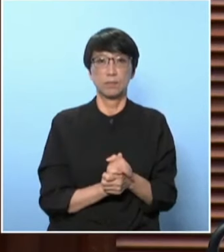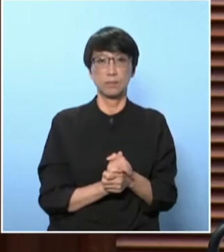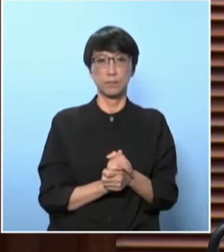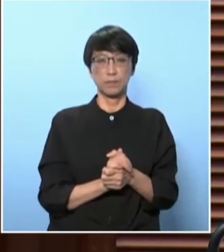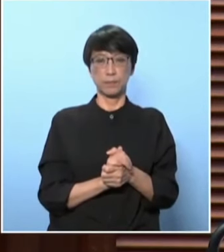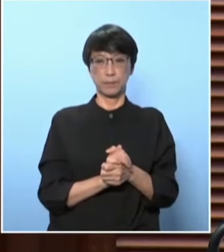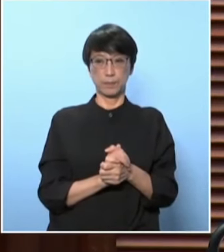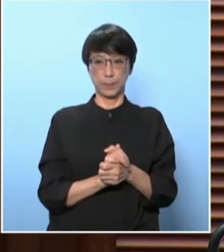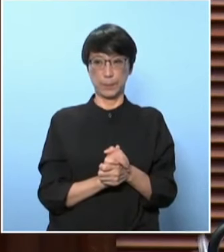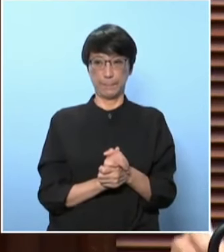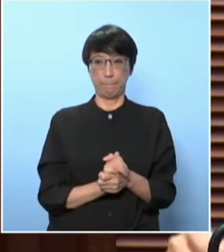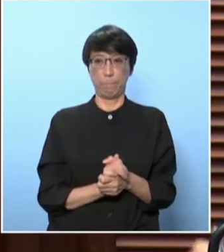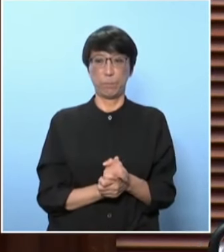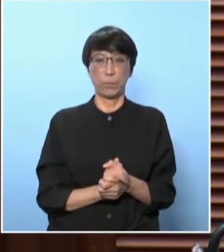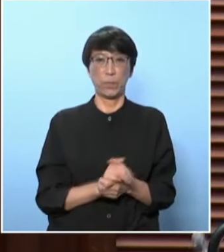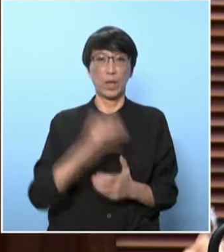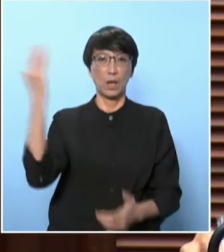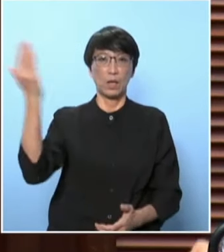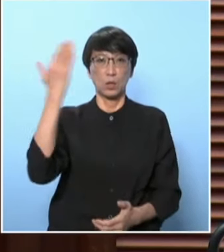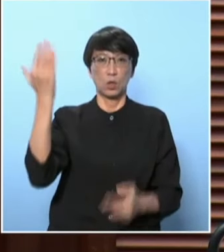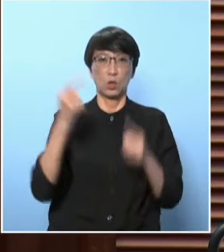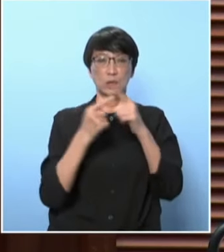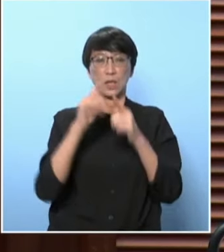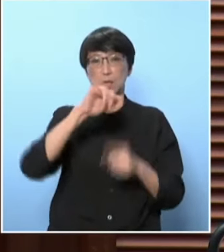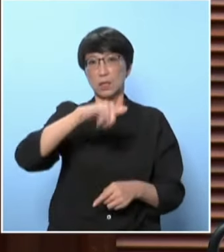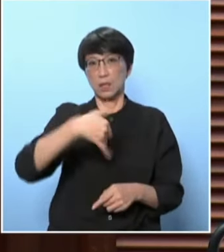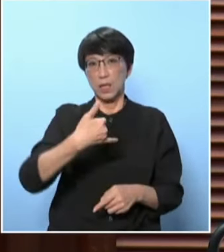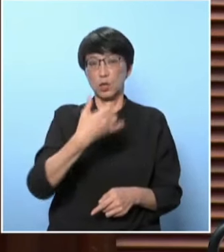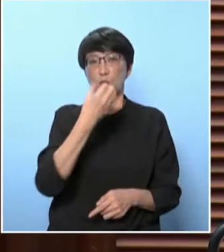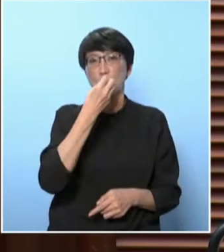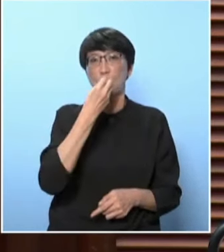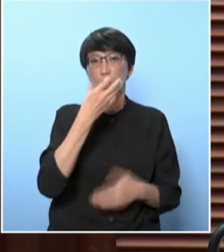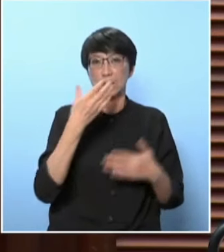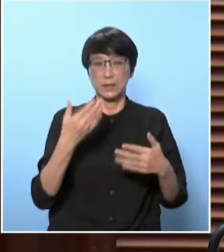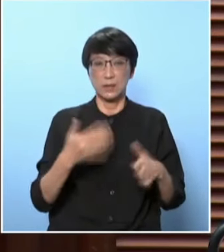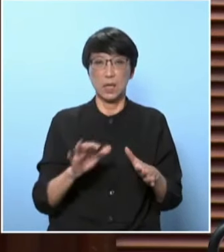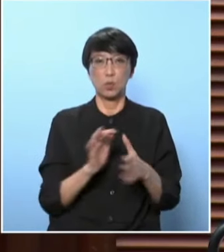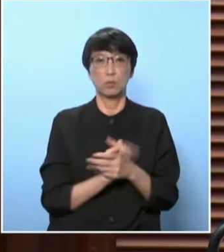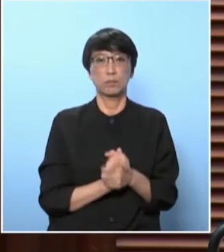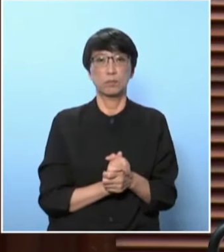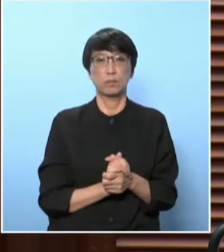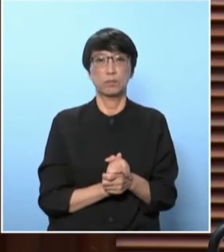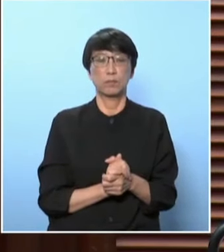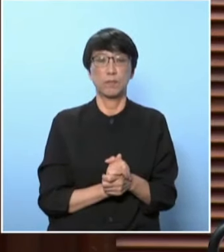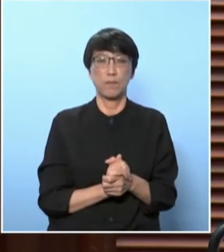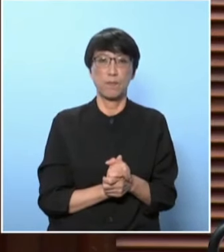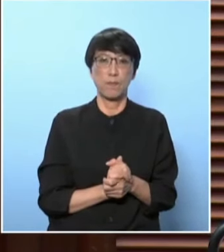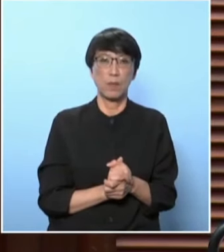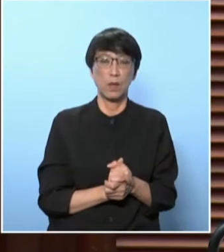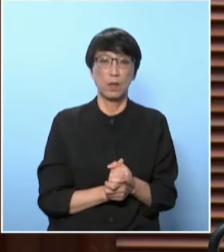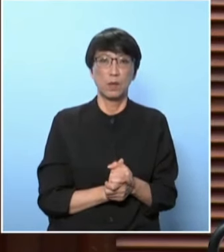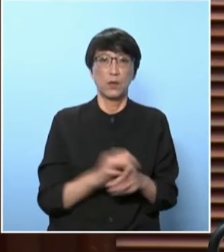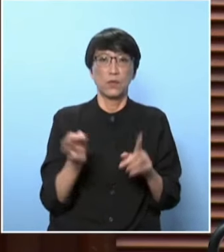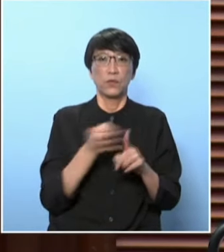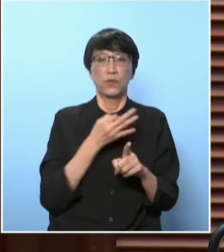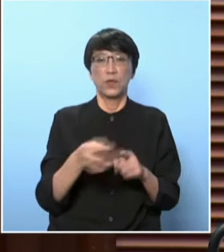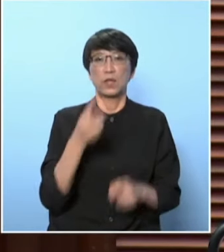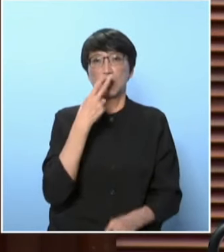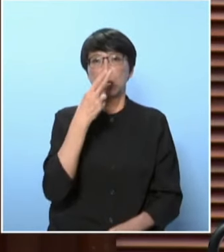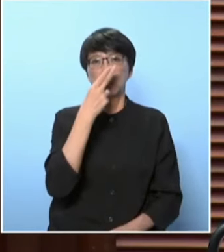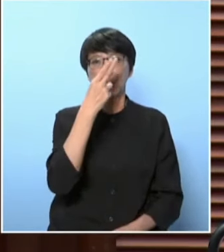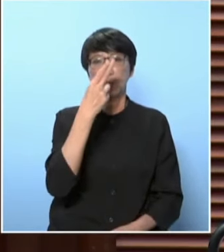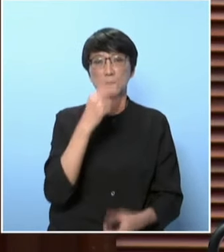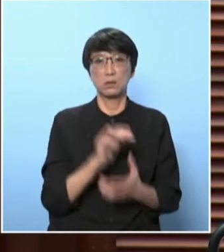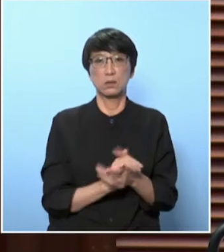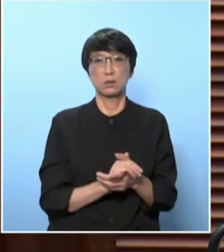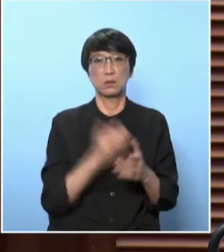那個我哋嘅旅客嚟到咧，其實嚟到香港咧，佢哋第一大部分嘅都係非吸煙嘅旅客嘅。